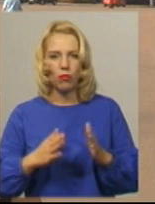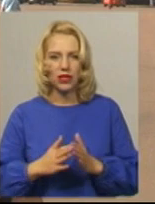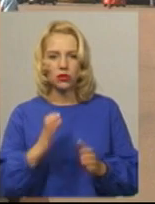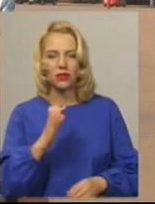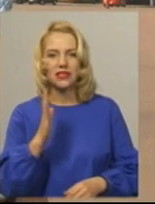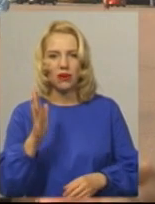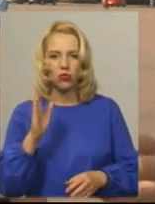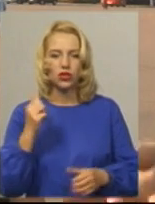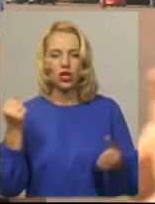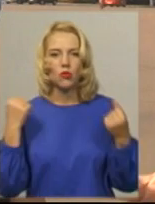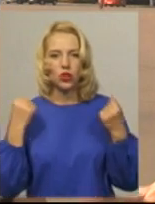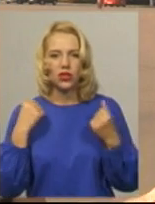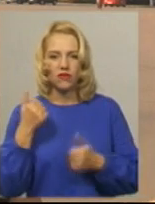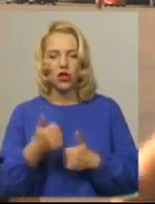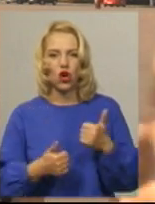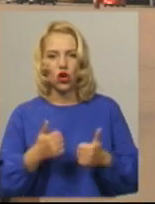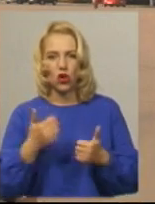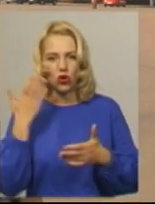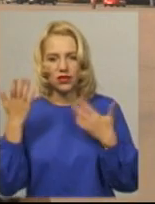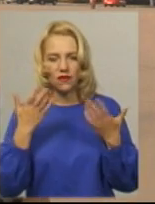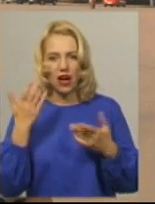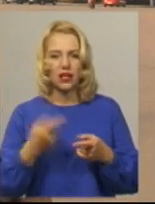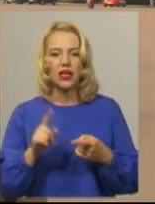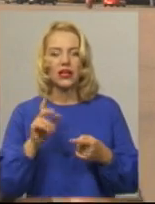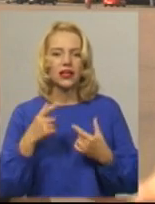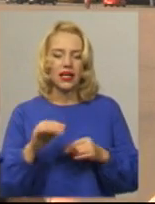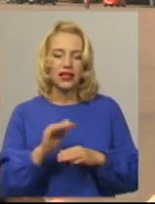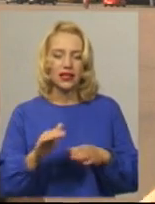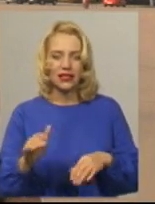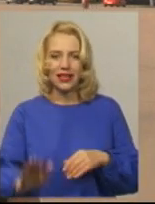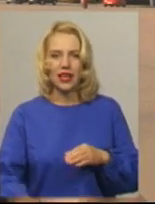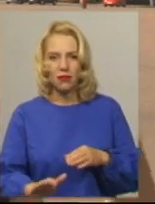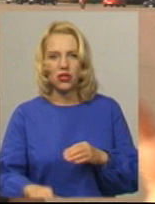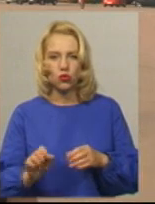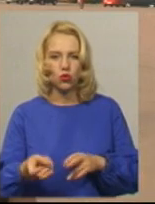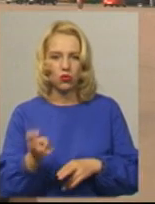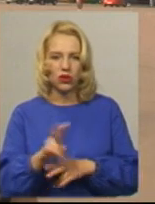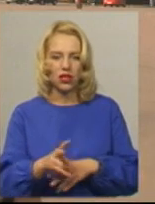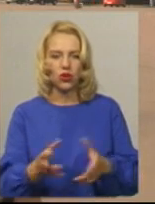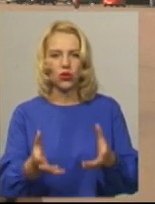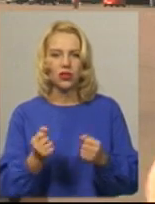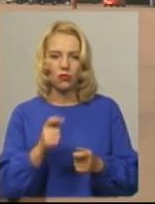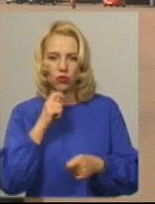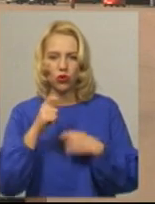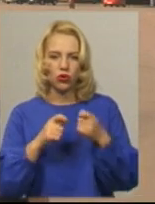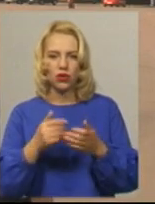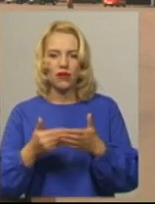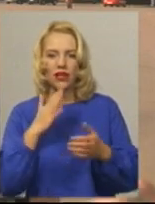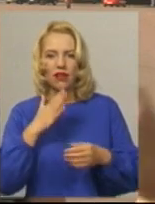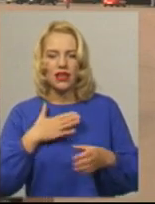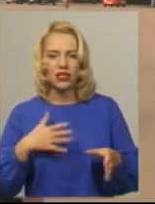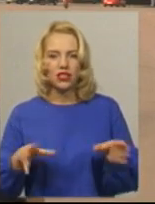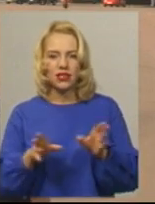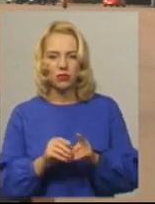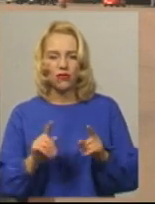розваги, конкурси, де діти, навіть найменші, можуть прийти, спробувати та отримати подарунки від наших співорганізаторів. Це